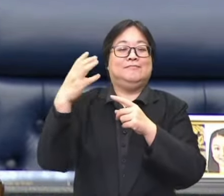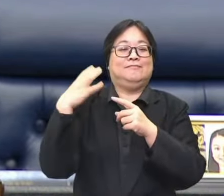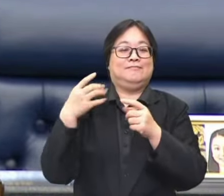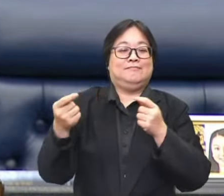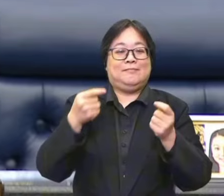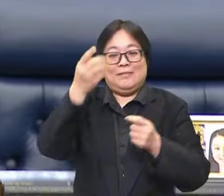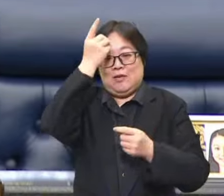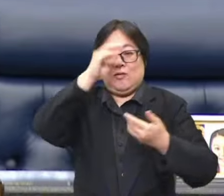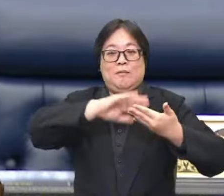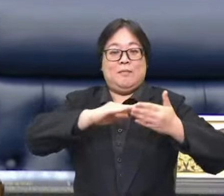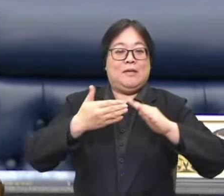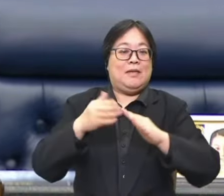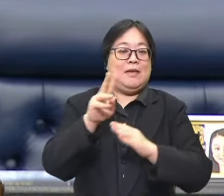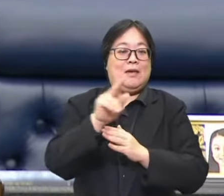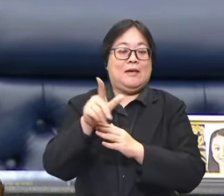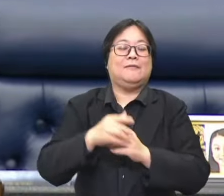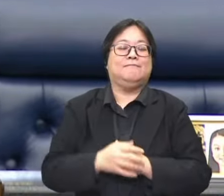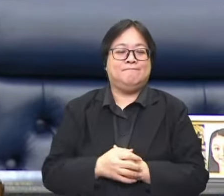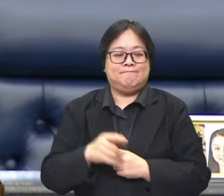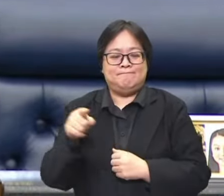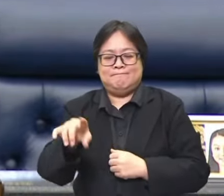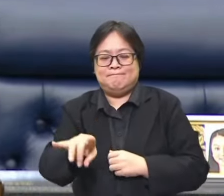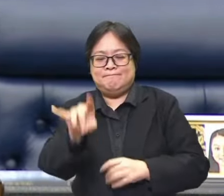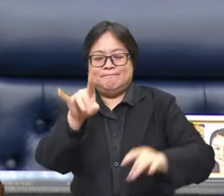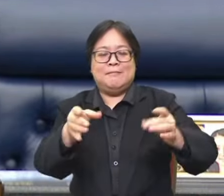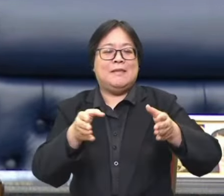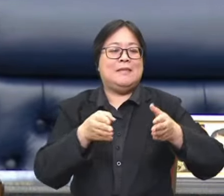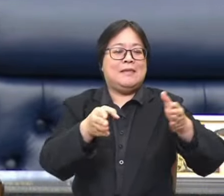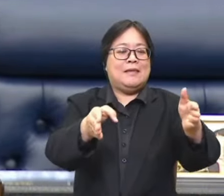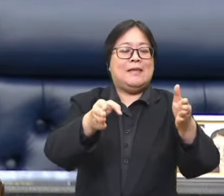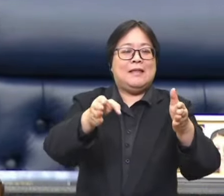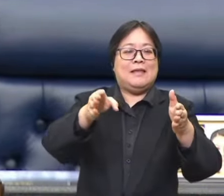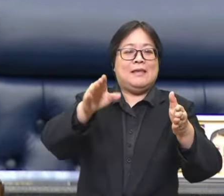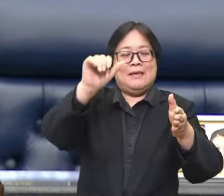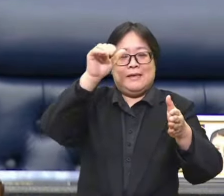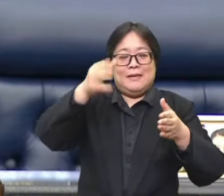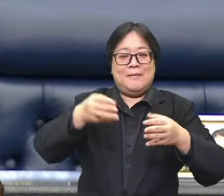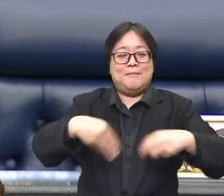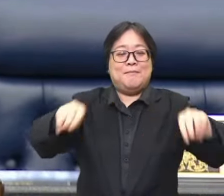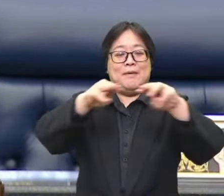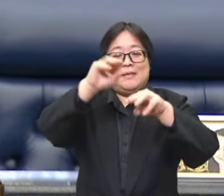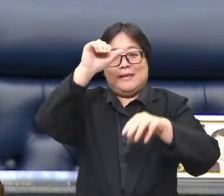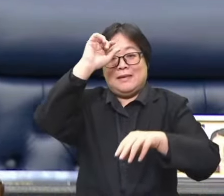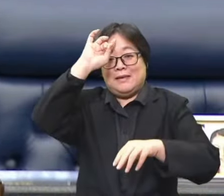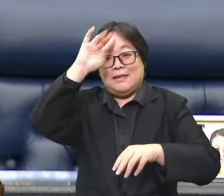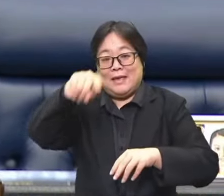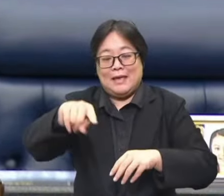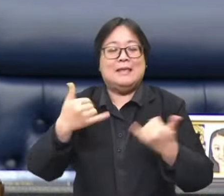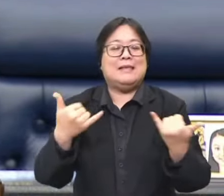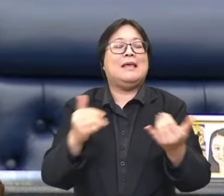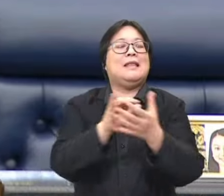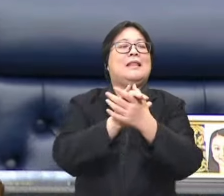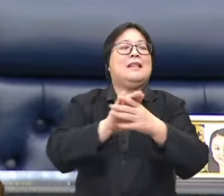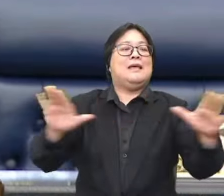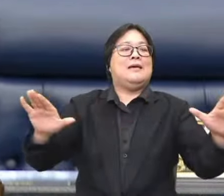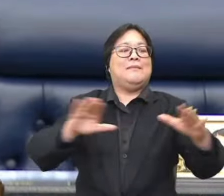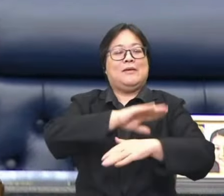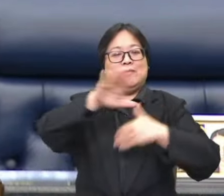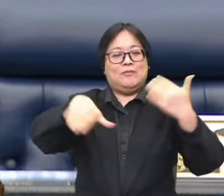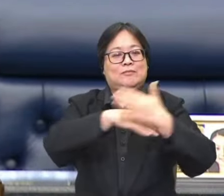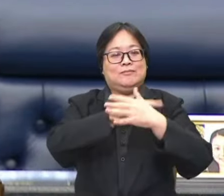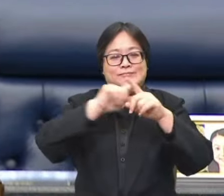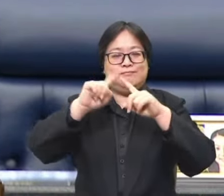oleh Datuk Bandar Kuala Lumpur sendiri, mendapati bahawa Jalan Masjid India kini disahkan selamat untuk semua bentuk